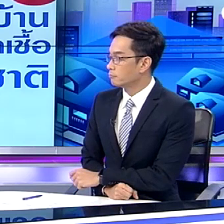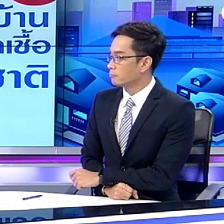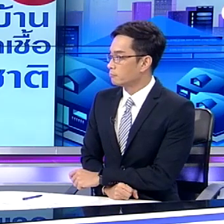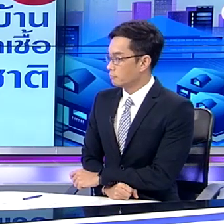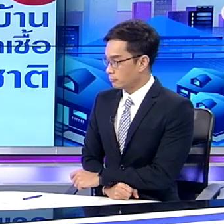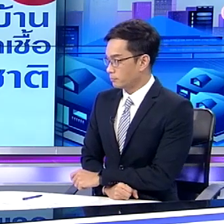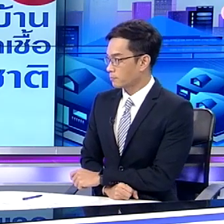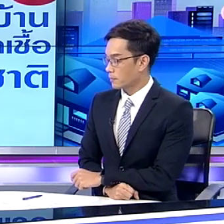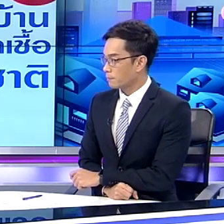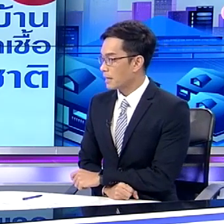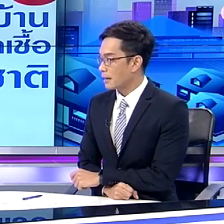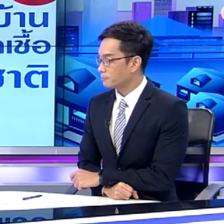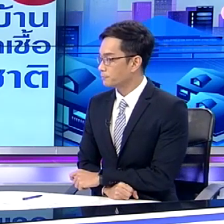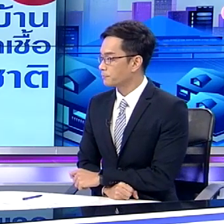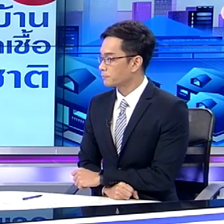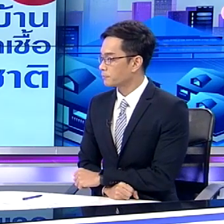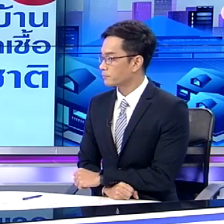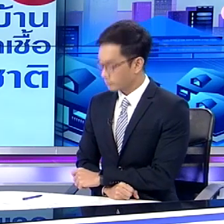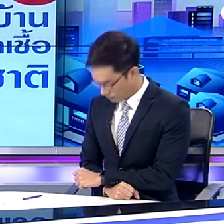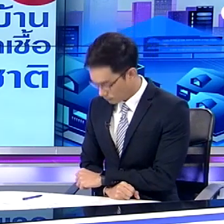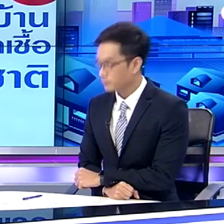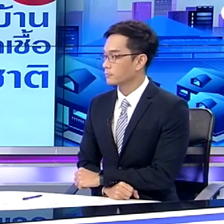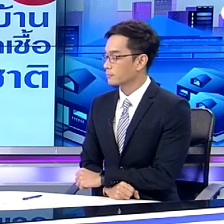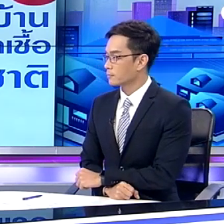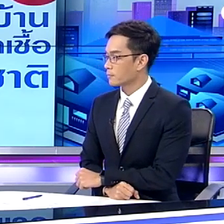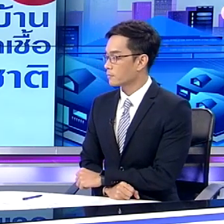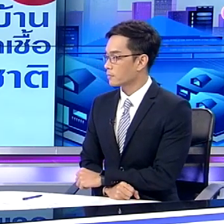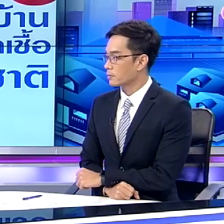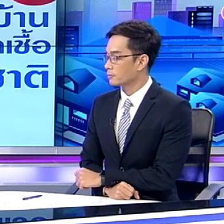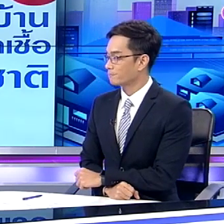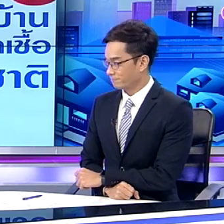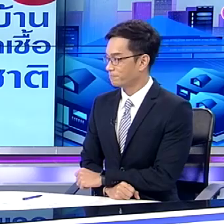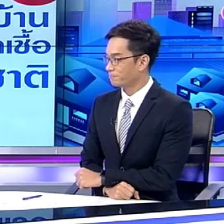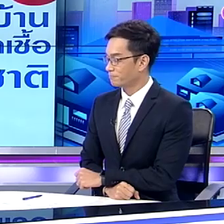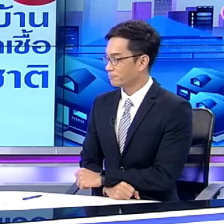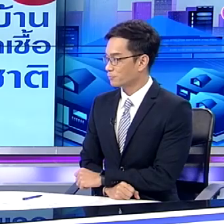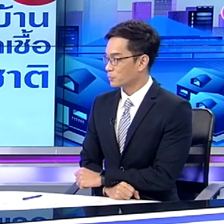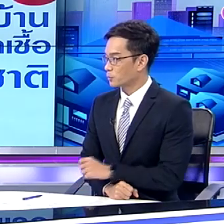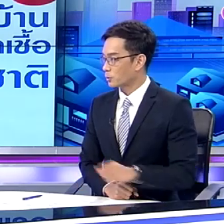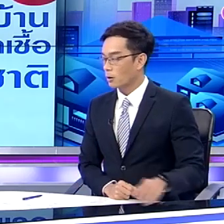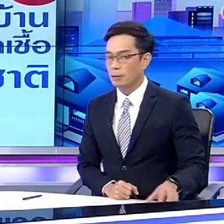จุฬาสภากาชาดไทยและก็ในส่วนของกรมวิทยาศาสตร์การแพทย์นั่นเองเพราะฉะนั้นรอผลการตรวจยืนยันอีกครั้งนะคะสำหรับส่วน